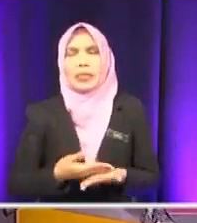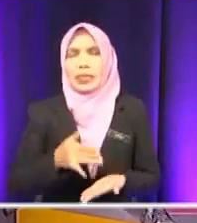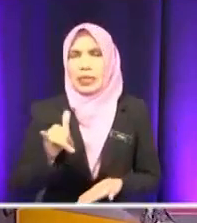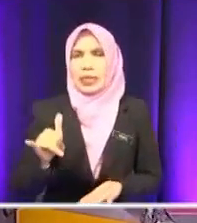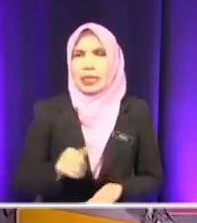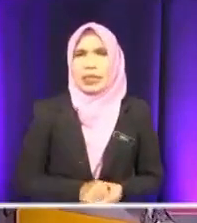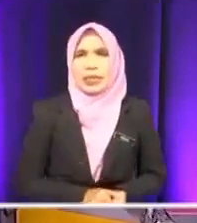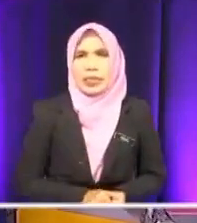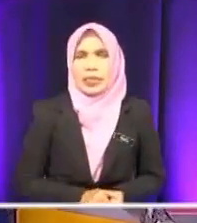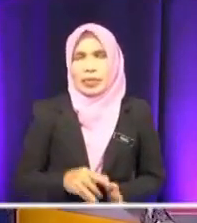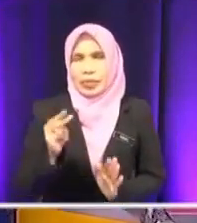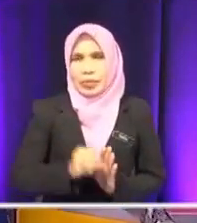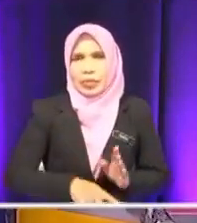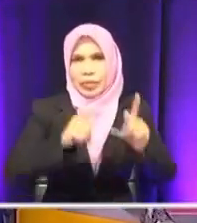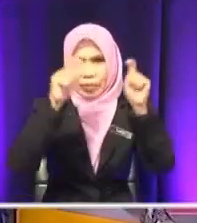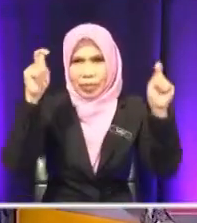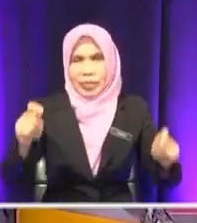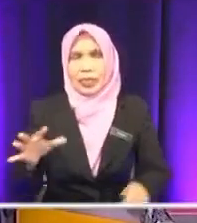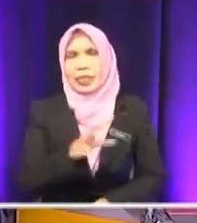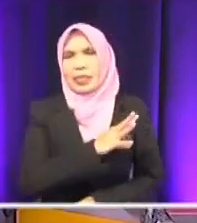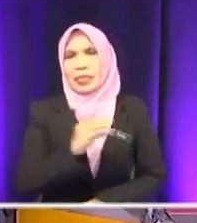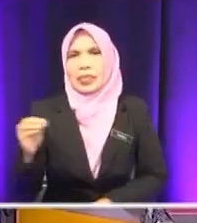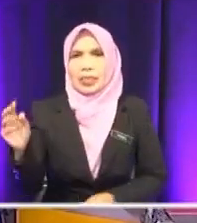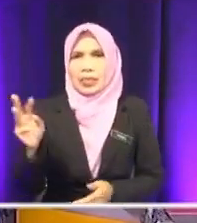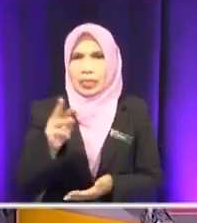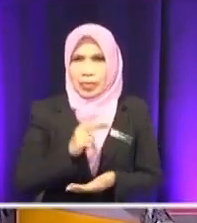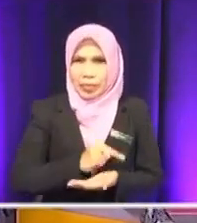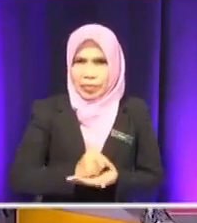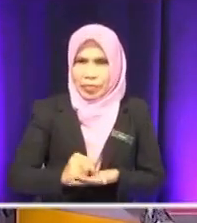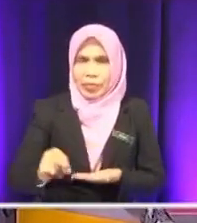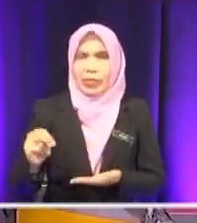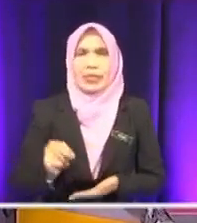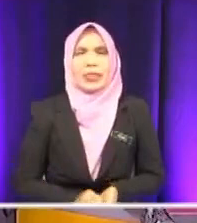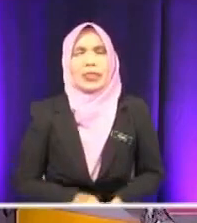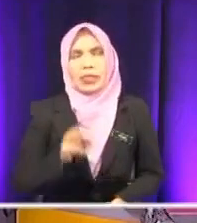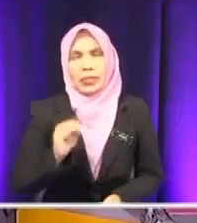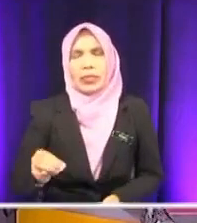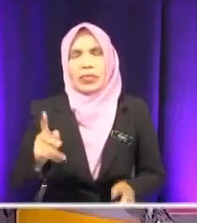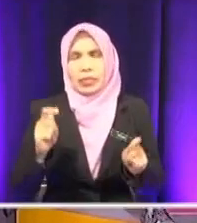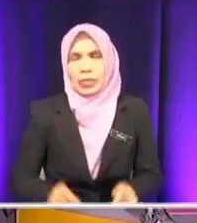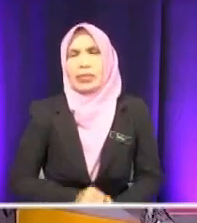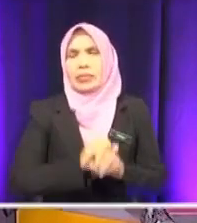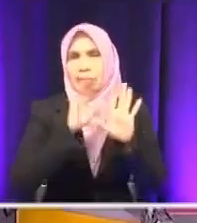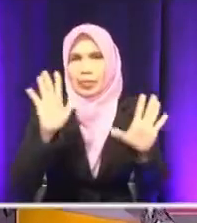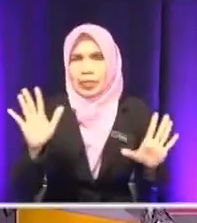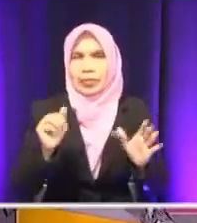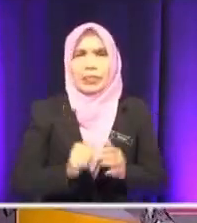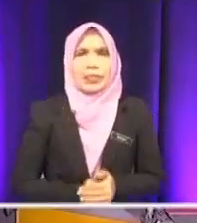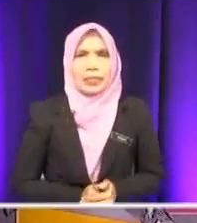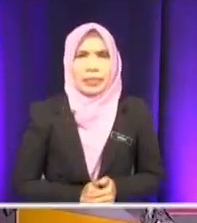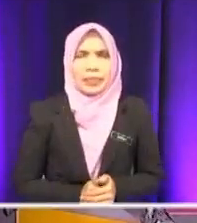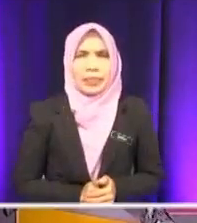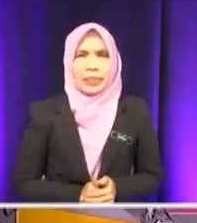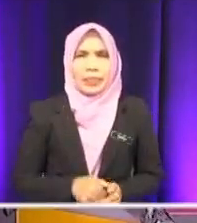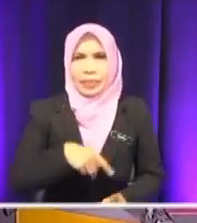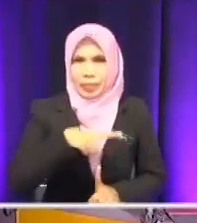maksudnya dia akan tanya murid murid kena esplain mineral Oke mineral menterjemah dan